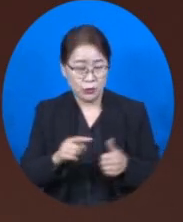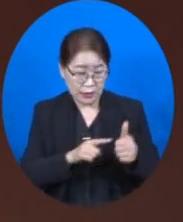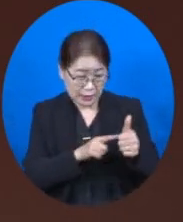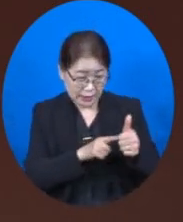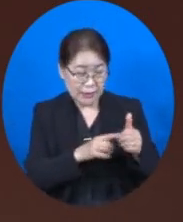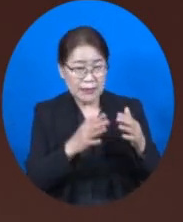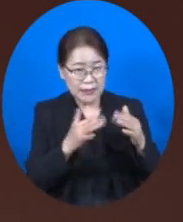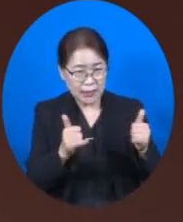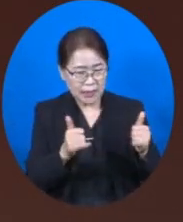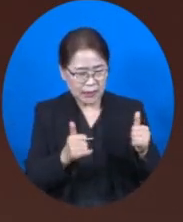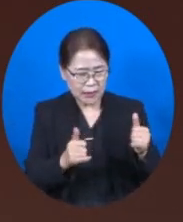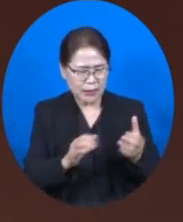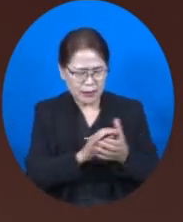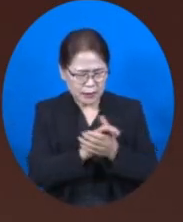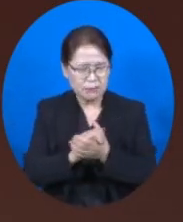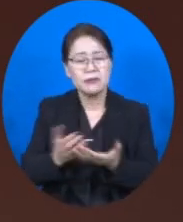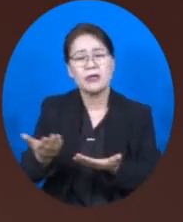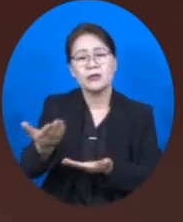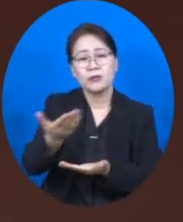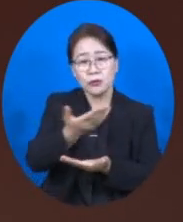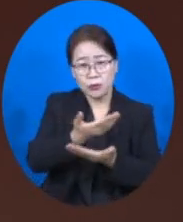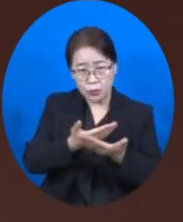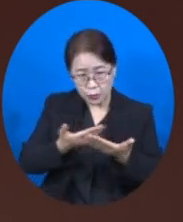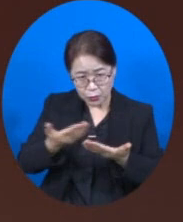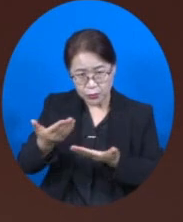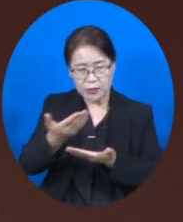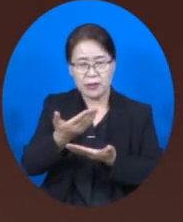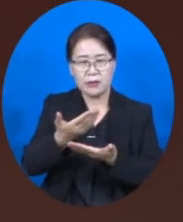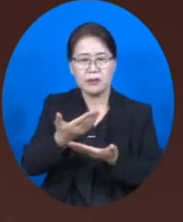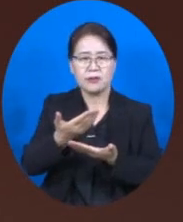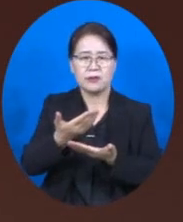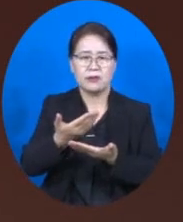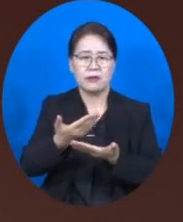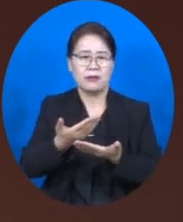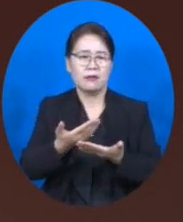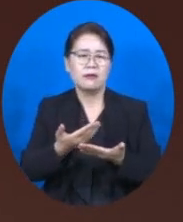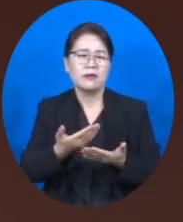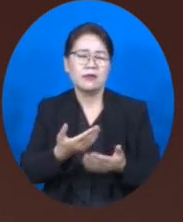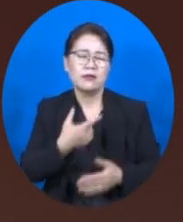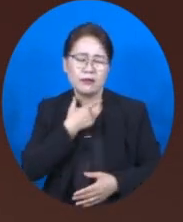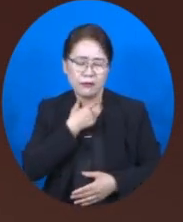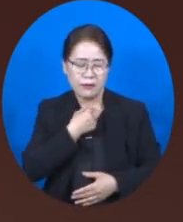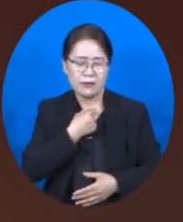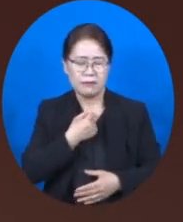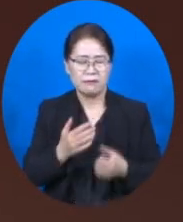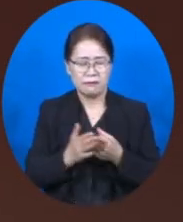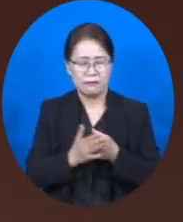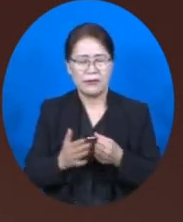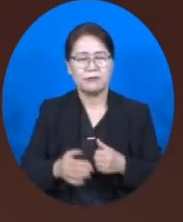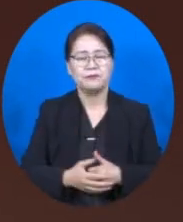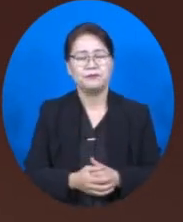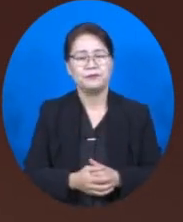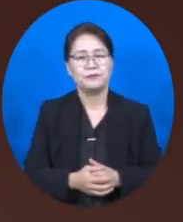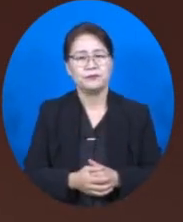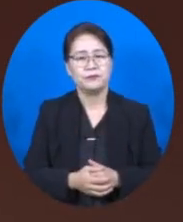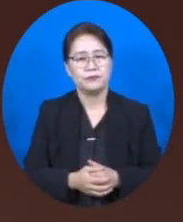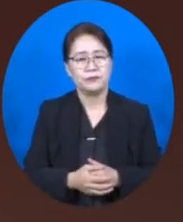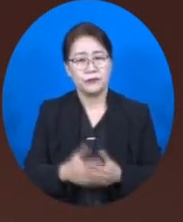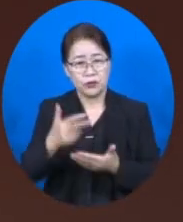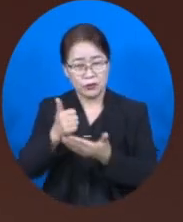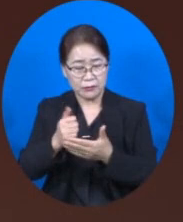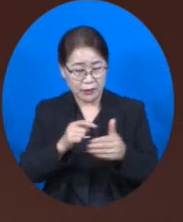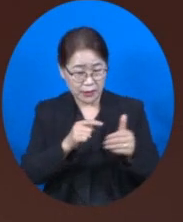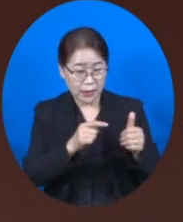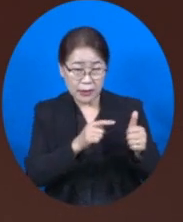삭개오와 친밀한 사귐 친밀한 교제를 나누고 싶었기 때문입니다 주님은